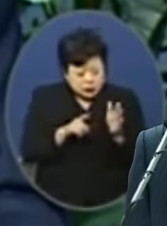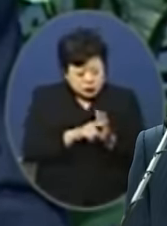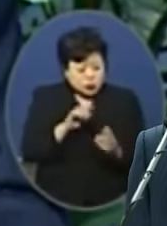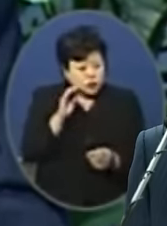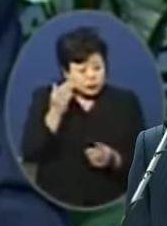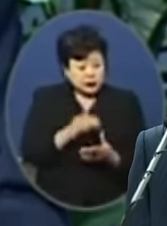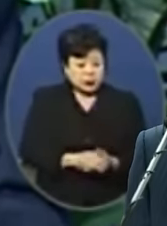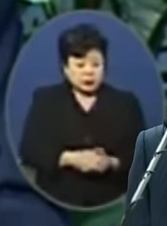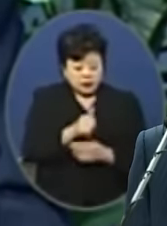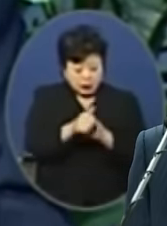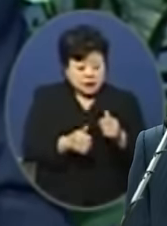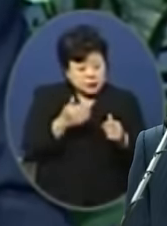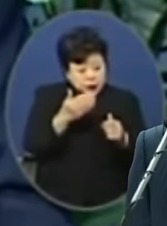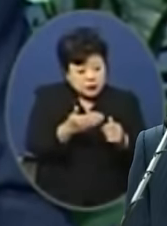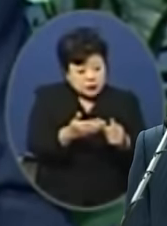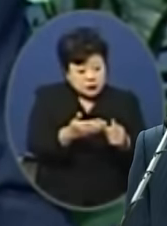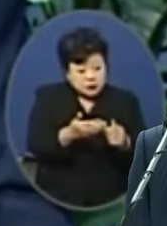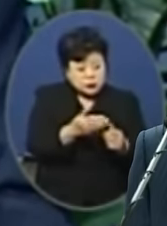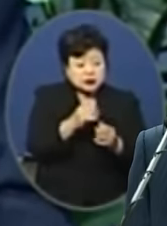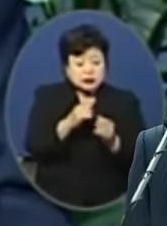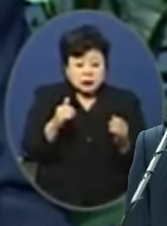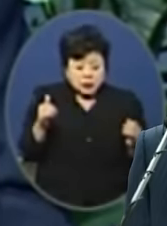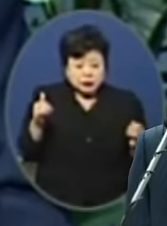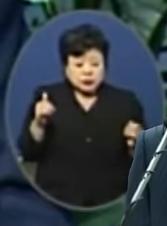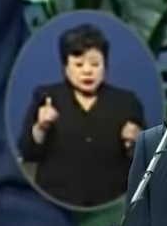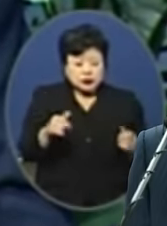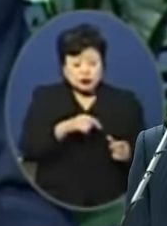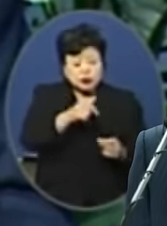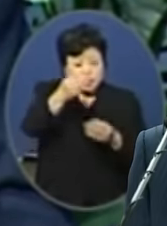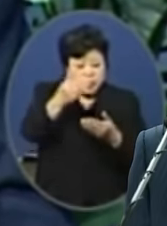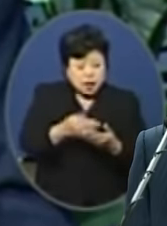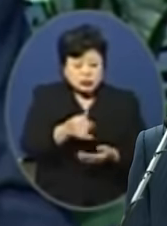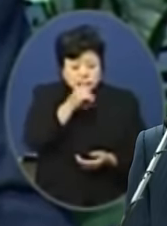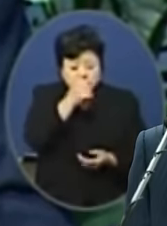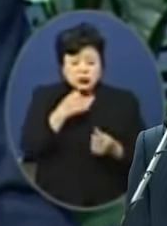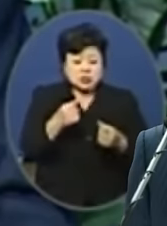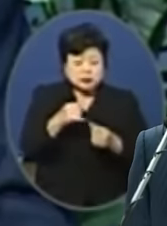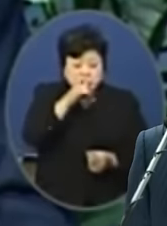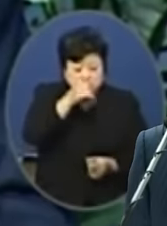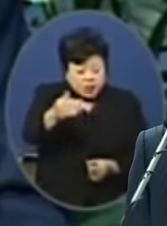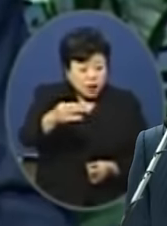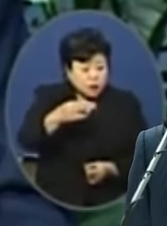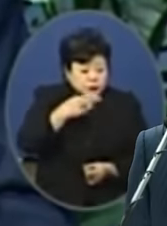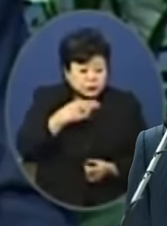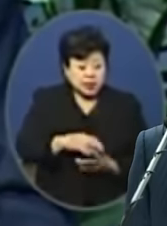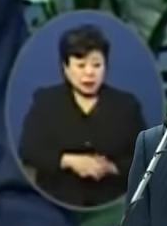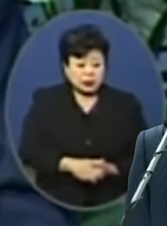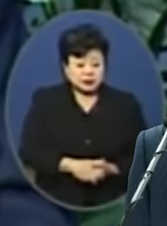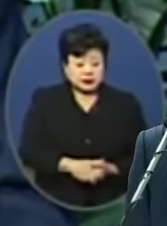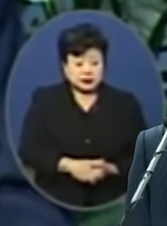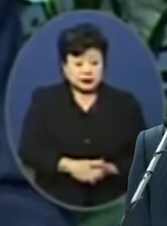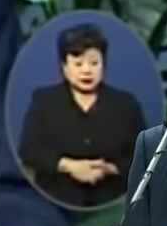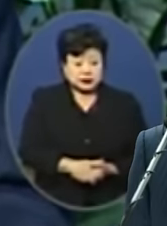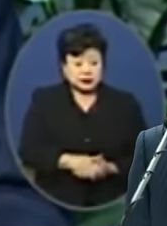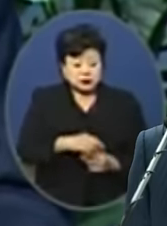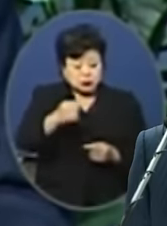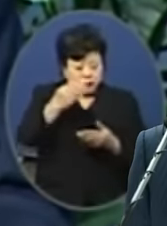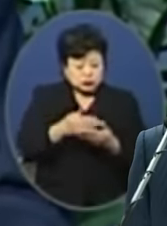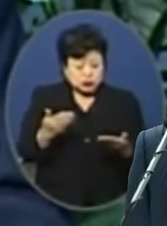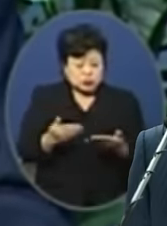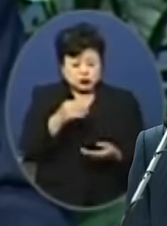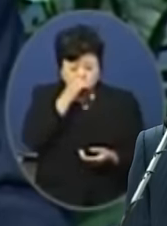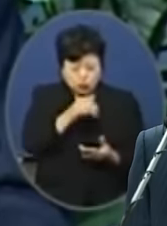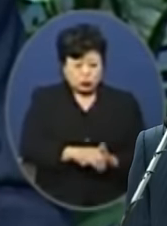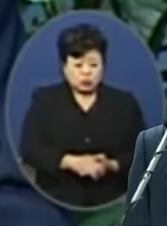것입니다. 하나님께서 우리 인생을 구원할 수 있는 힘이 있습니까? 없습니까? 구원할 수 있는 힘이